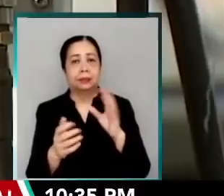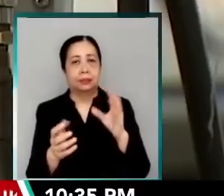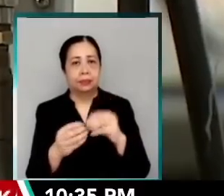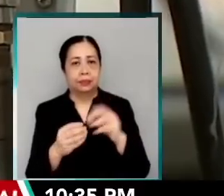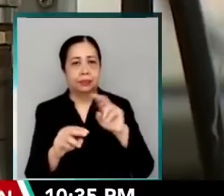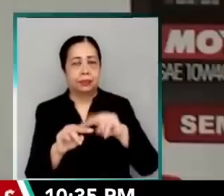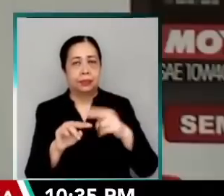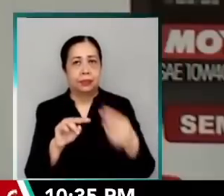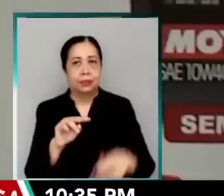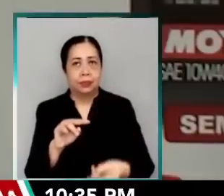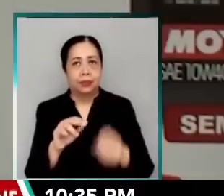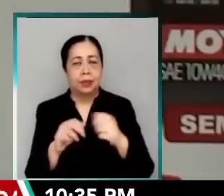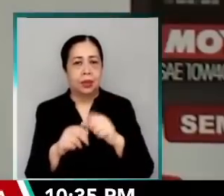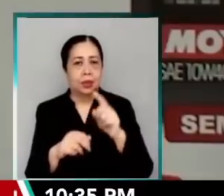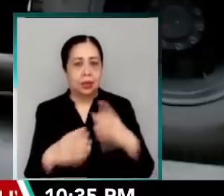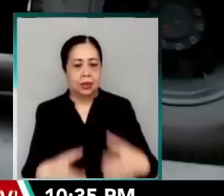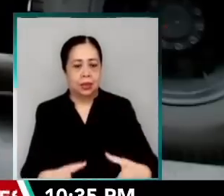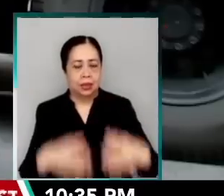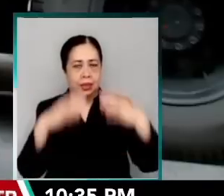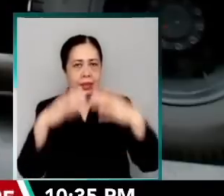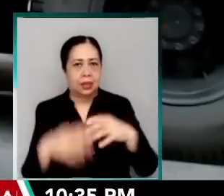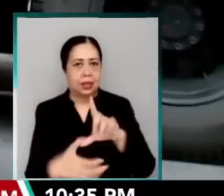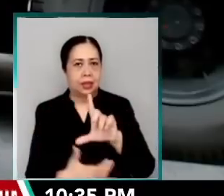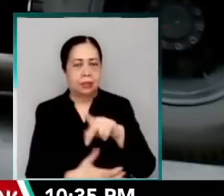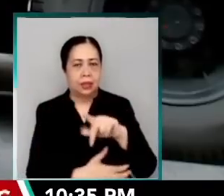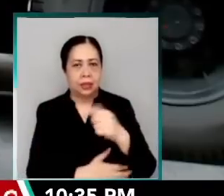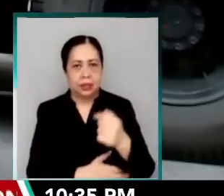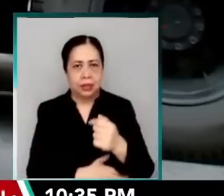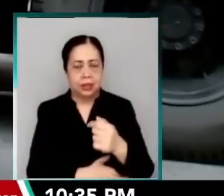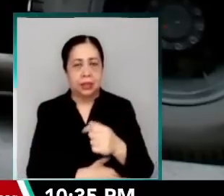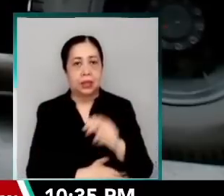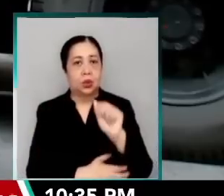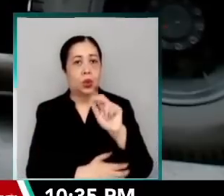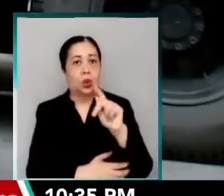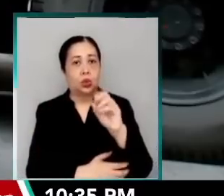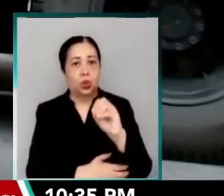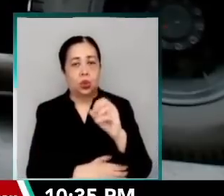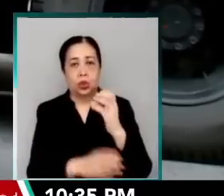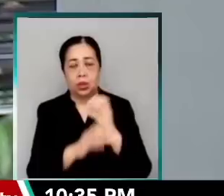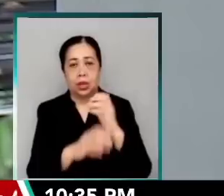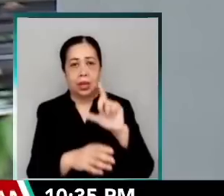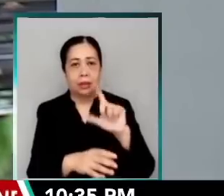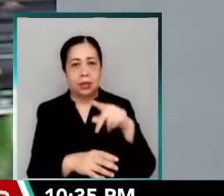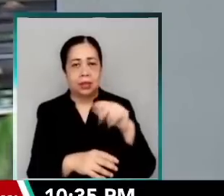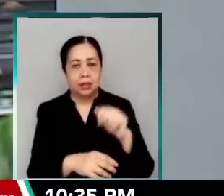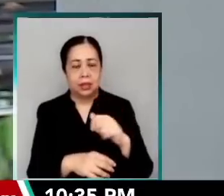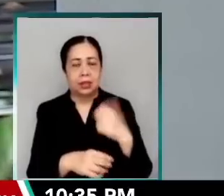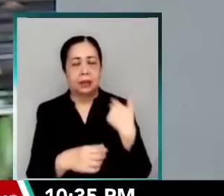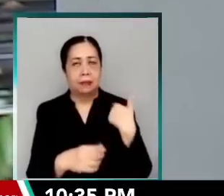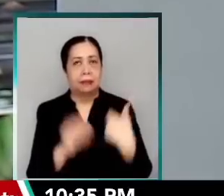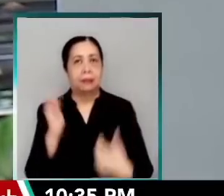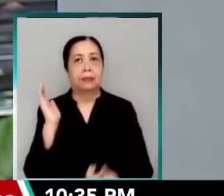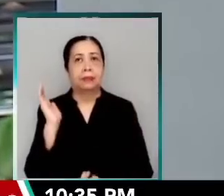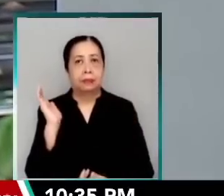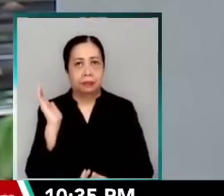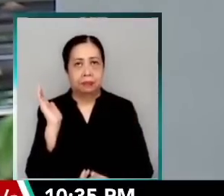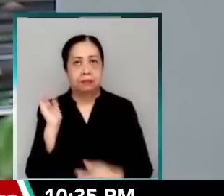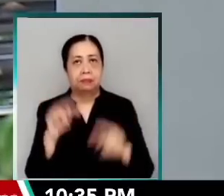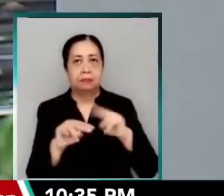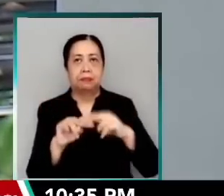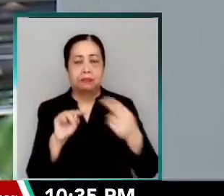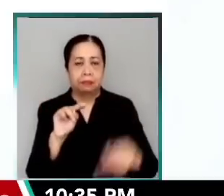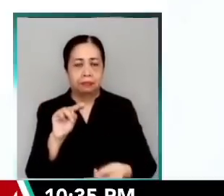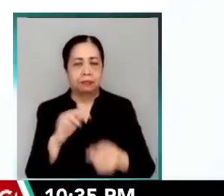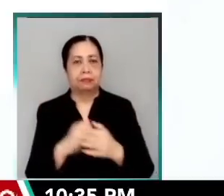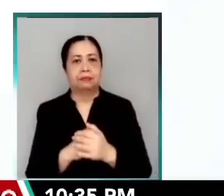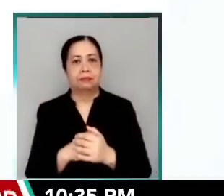presyo ng isang tangke ng LPG. Sa Auto LPG naman, 3 piso at 47 sentimo ang rollback kada litro.